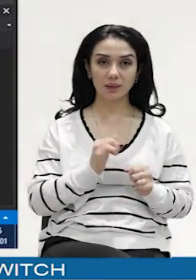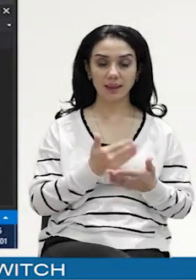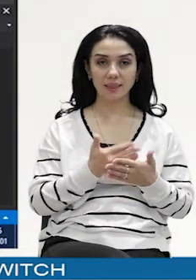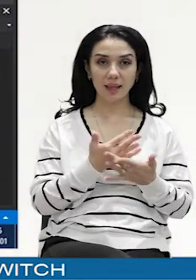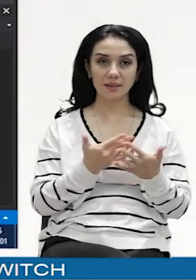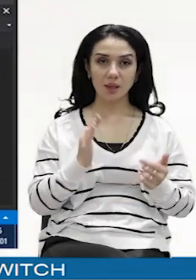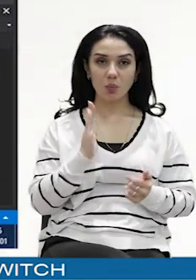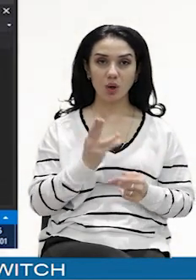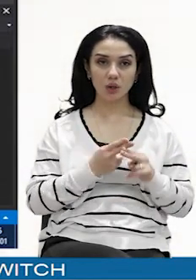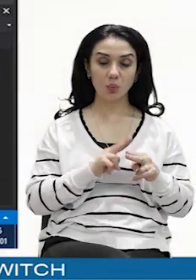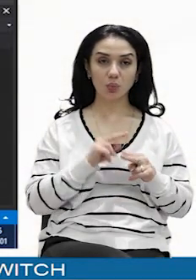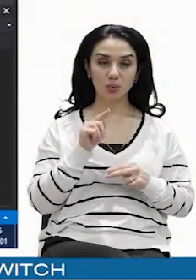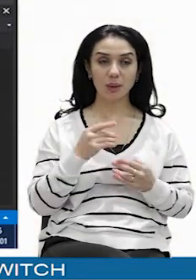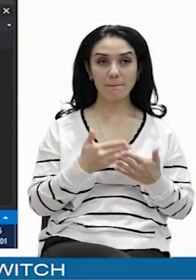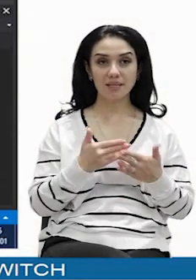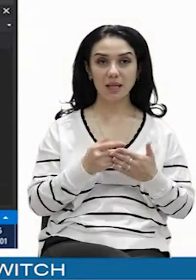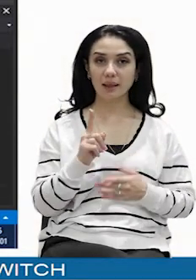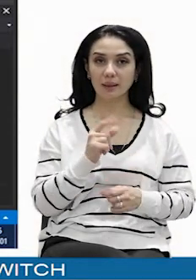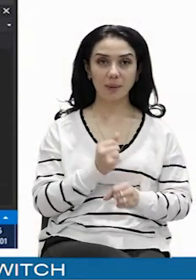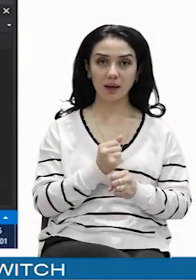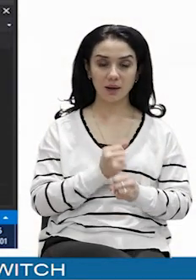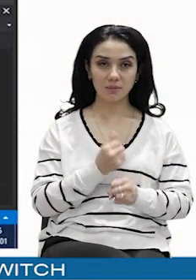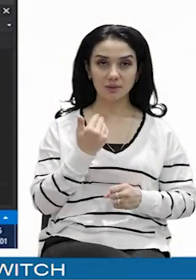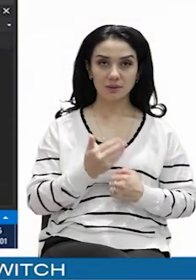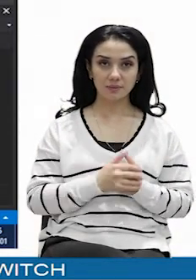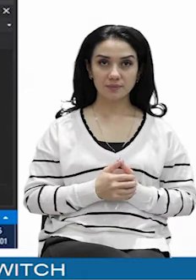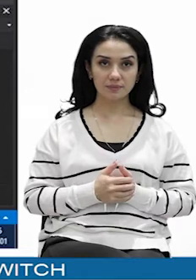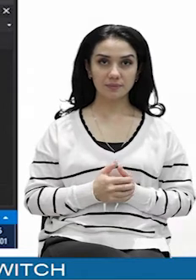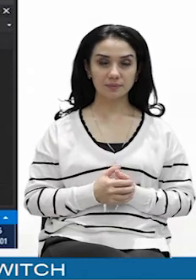Masalan, nima qilamiz? U